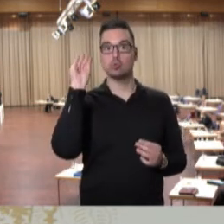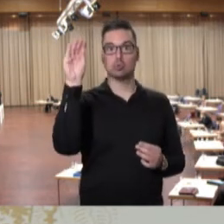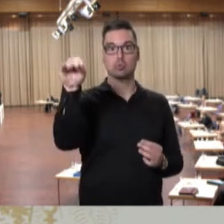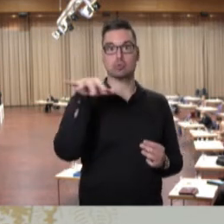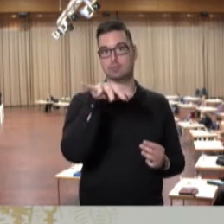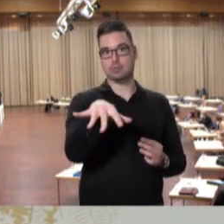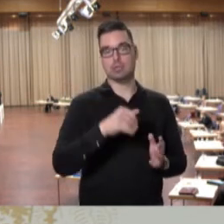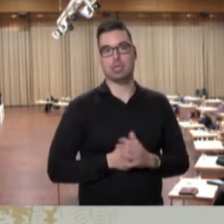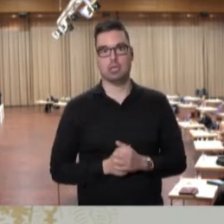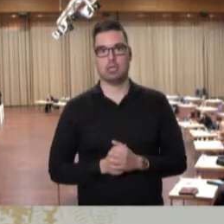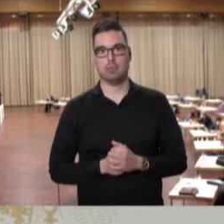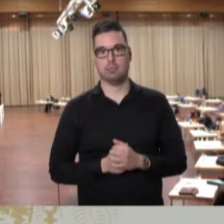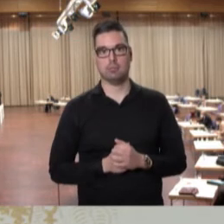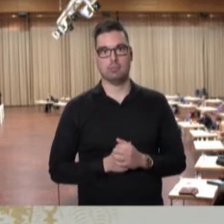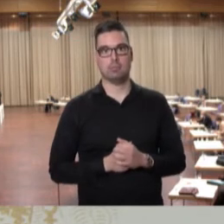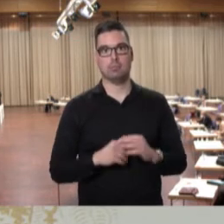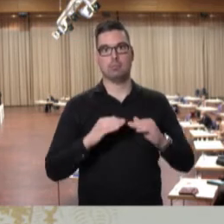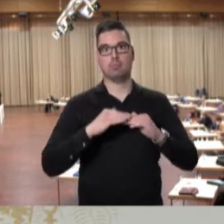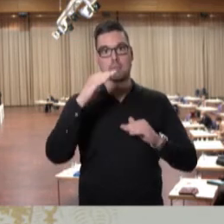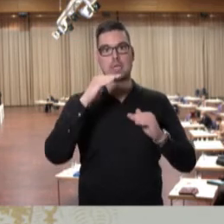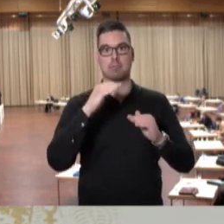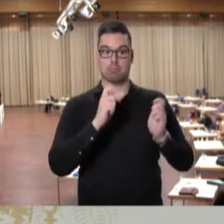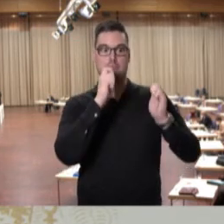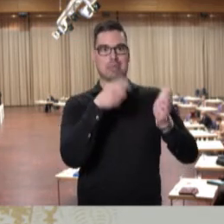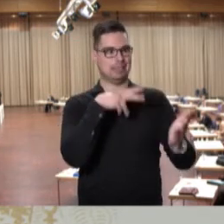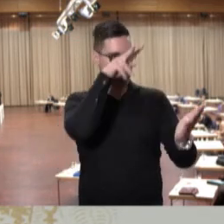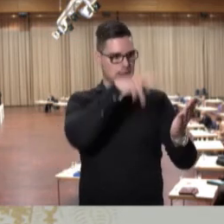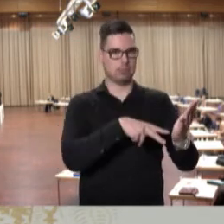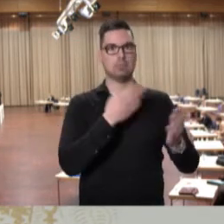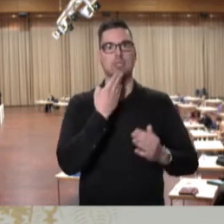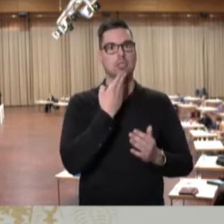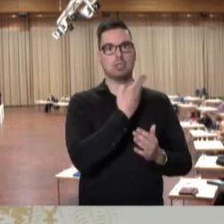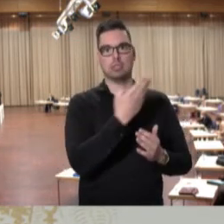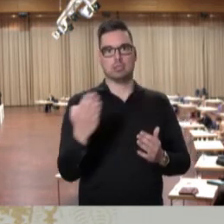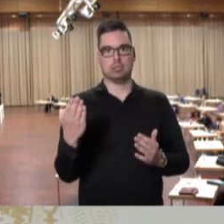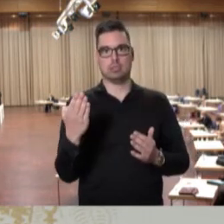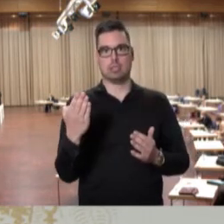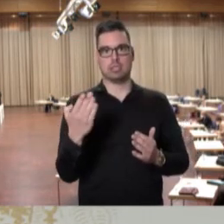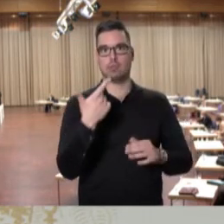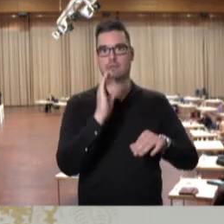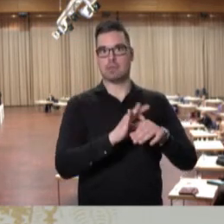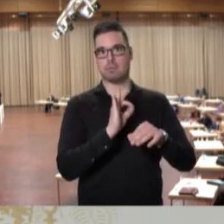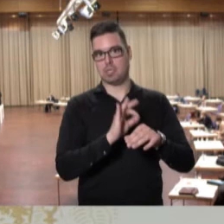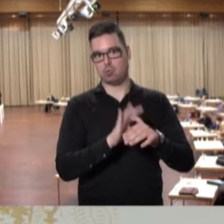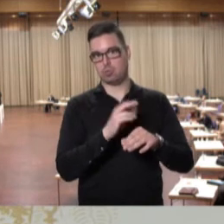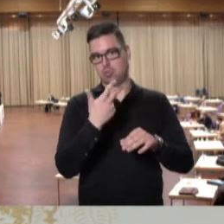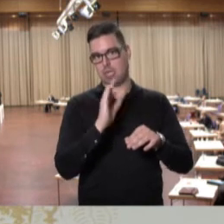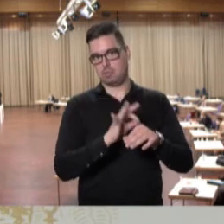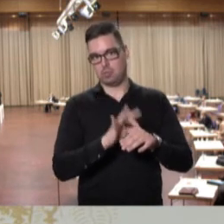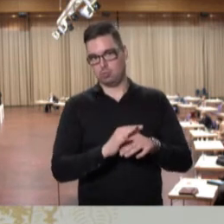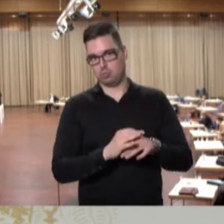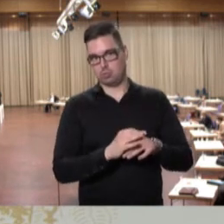bieten näheres können sie dem antrag nachlesen ich bedanke mich für zwei minuten respektive drei minuten redezeit